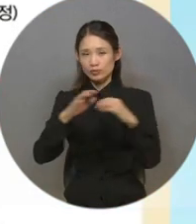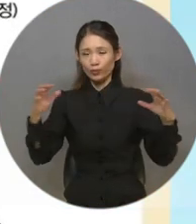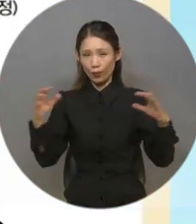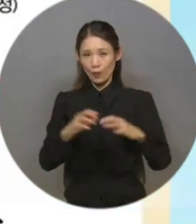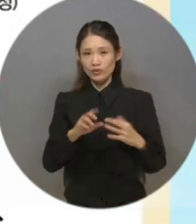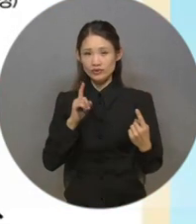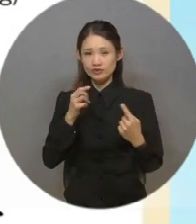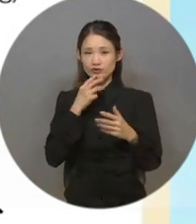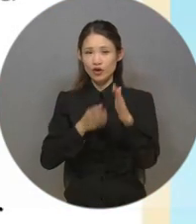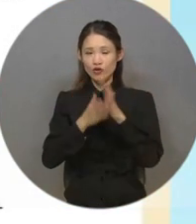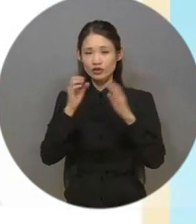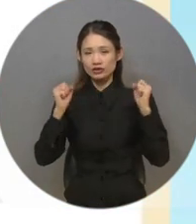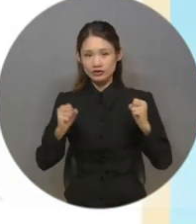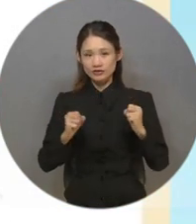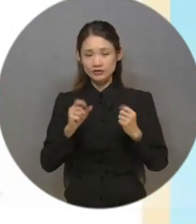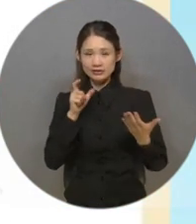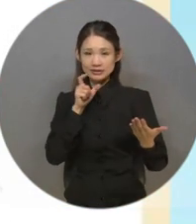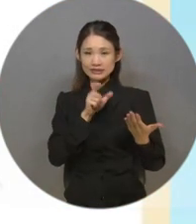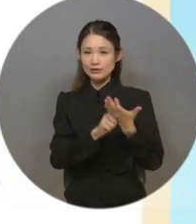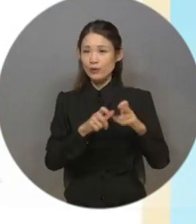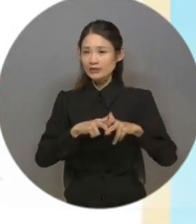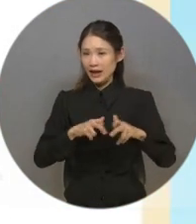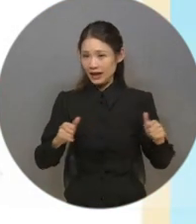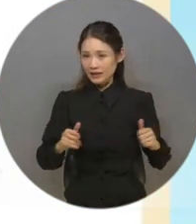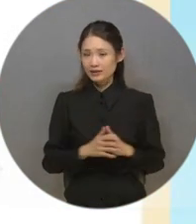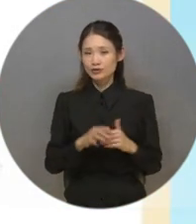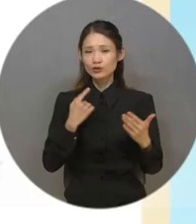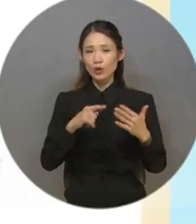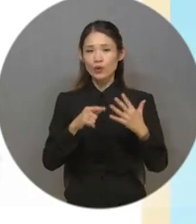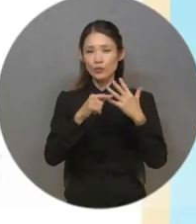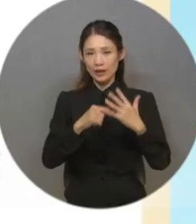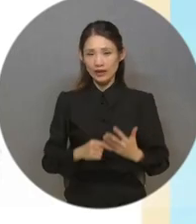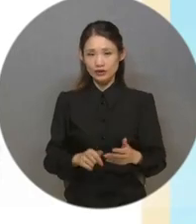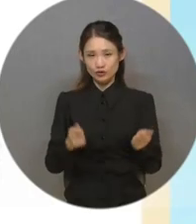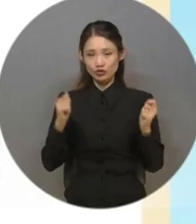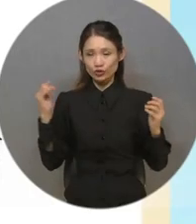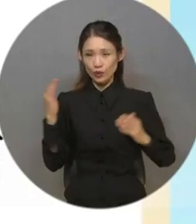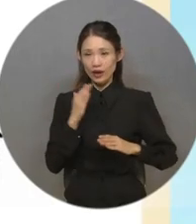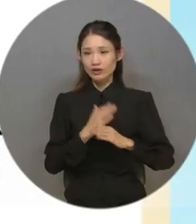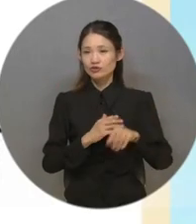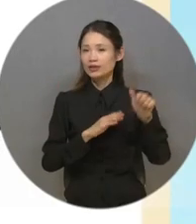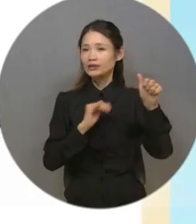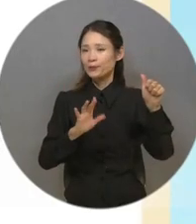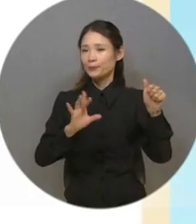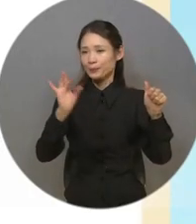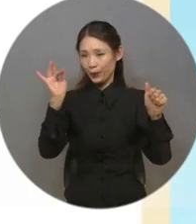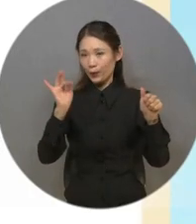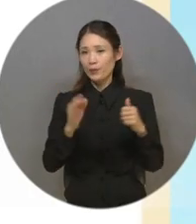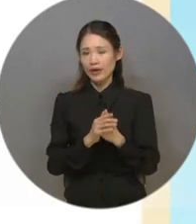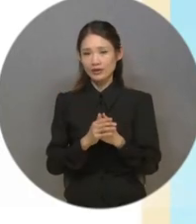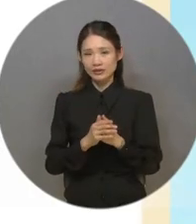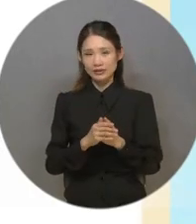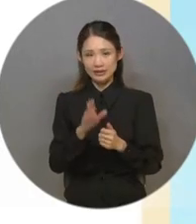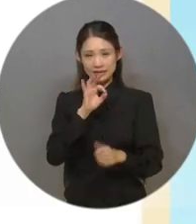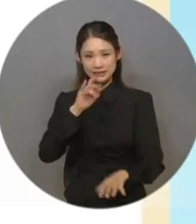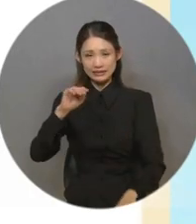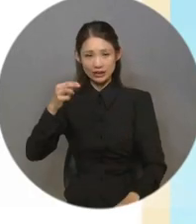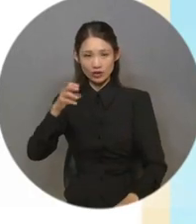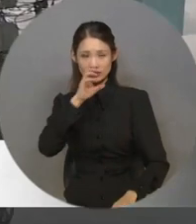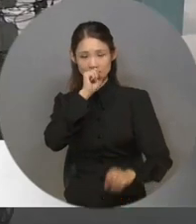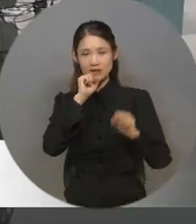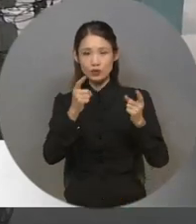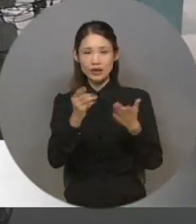대상은 서울시에 거주하는 등록장애인으로 교육을 마친 수로생 중 5명을 선발해 복지tv 인턴쉽 기회를